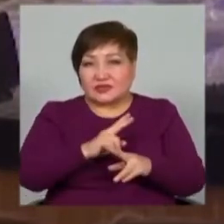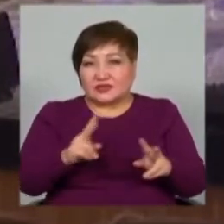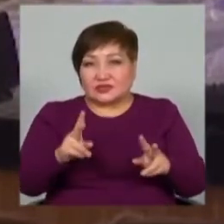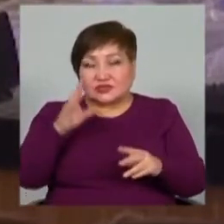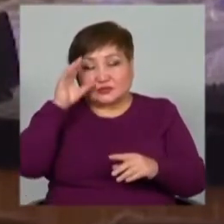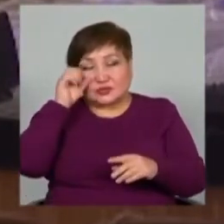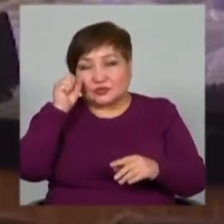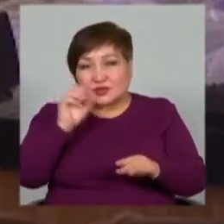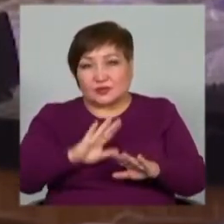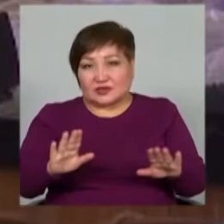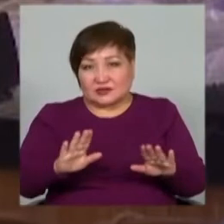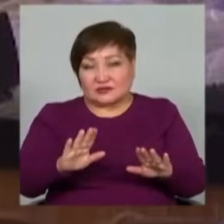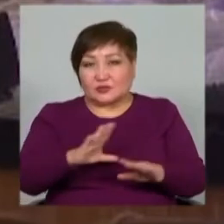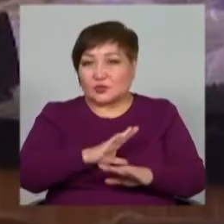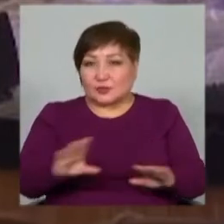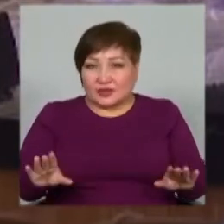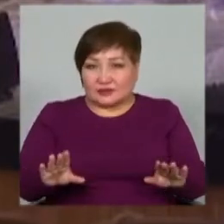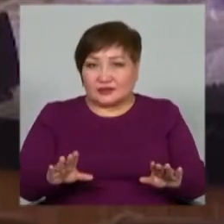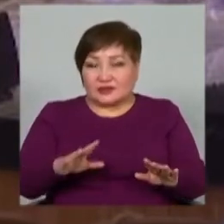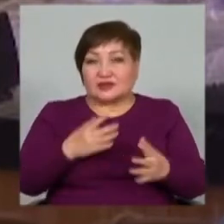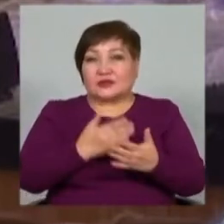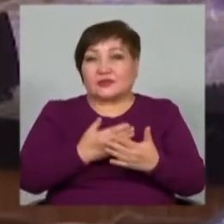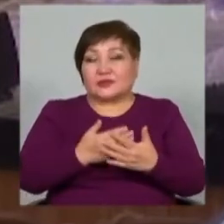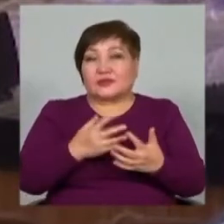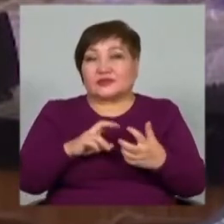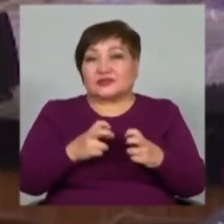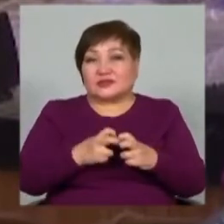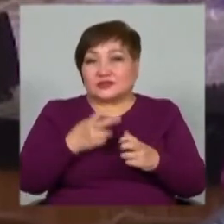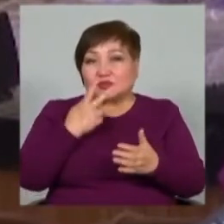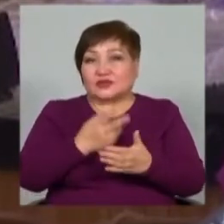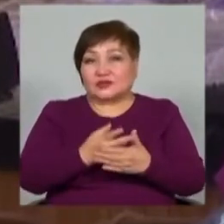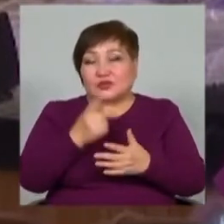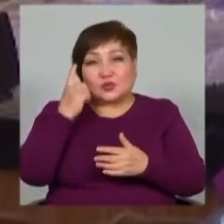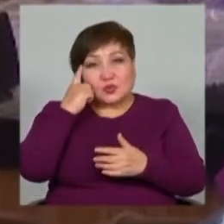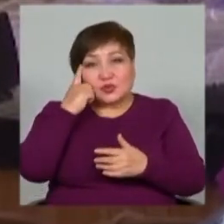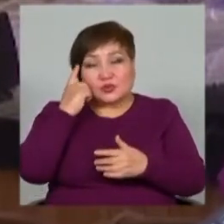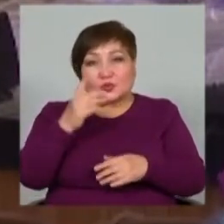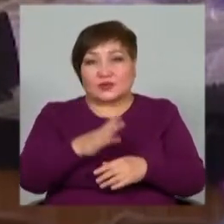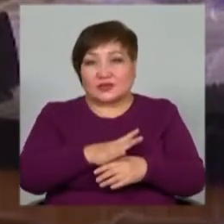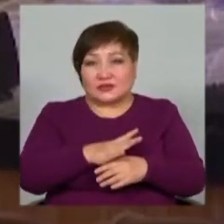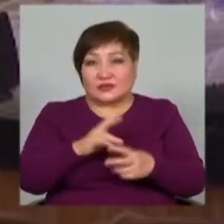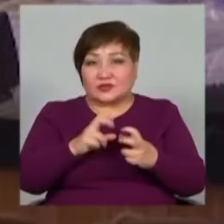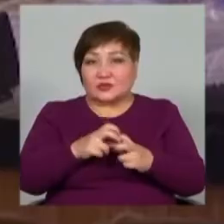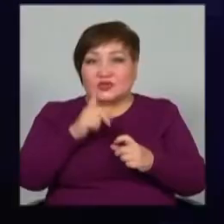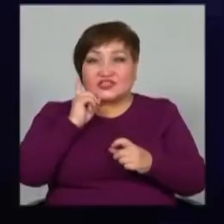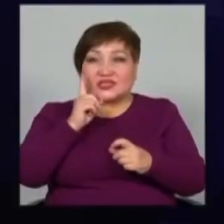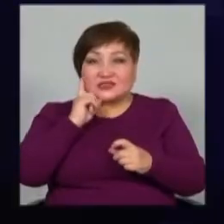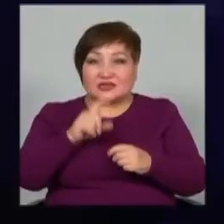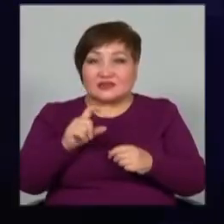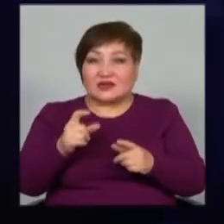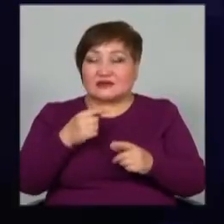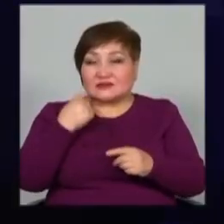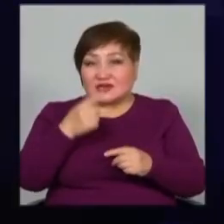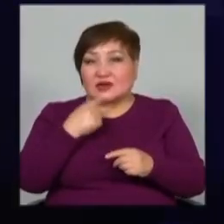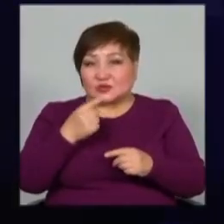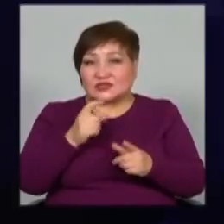ұйықтап қалған ешкім болмады. Әсер етті ғой деп ойлаймын. Өйткені бұл жастардың аузынан шығып тұр ғой.